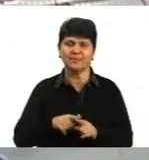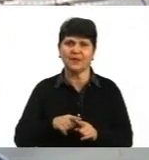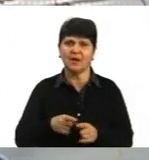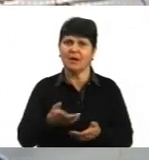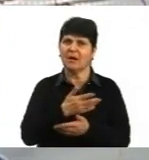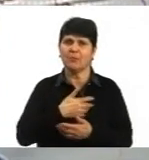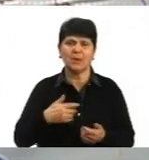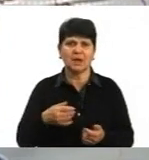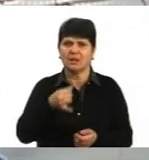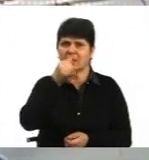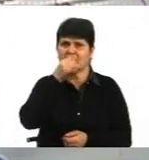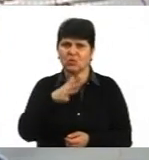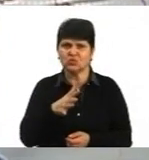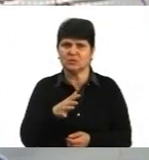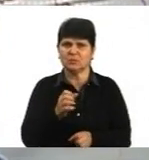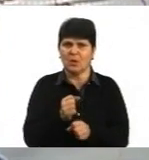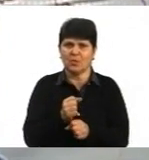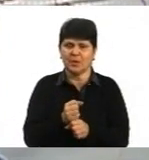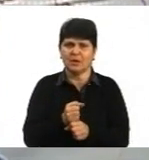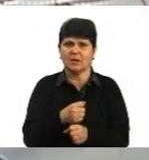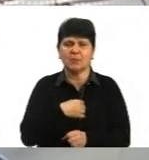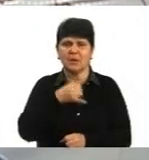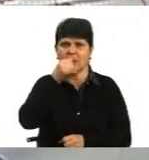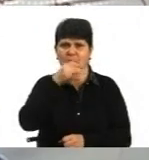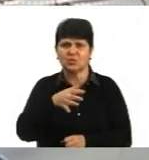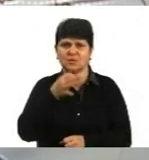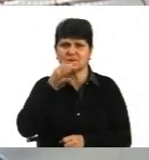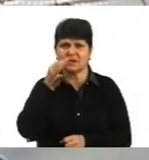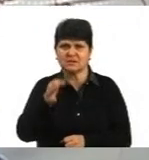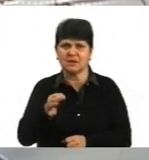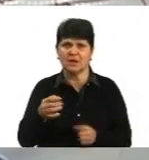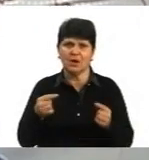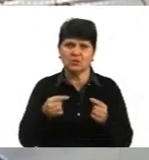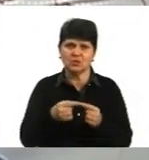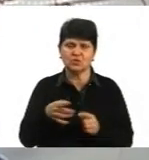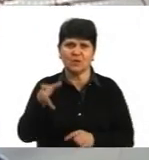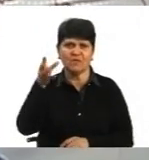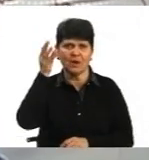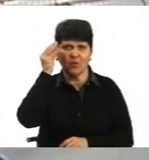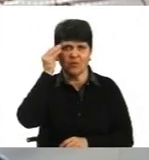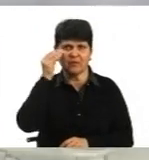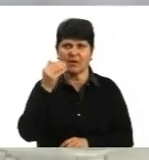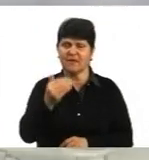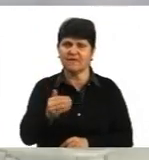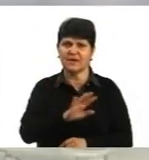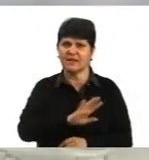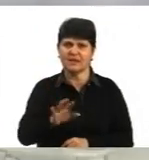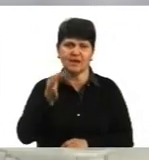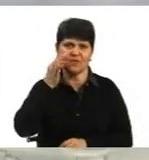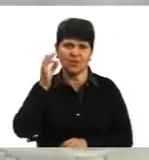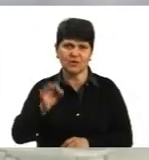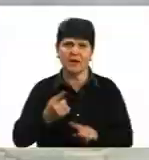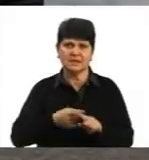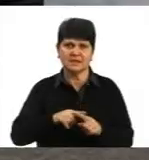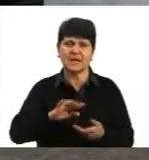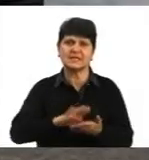можу сказати вам точно, чи будуть там враховані, чи ви не володієте цією інформацією. Я не володію ситуацією, чи